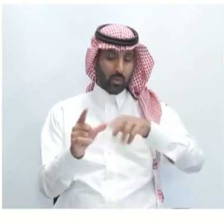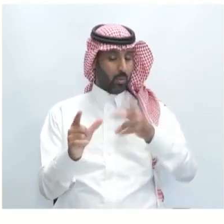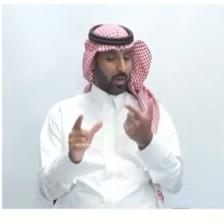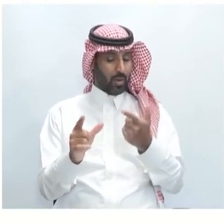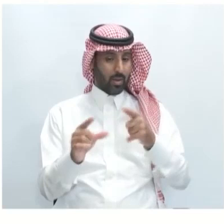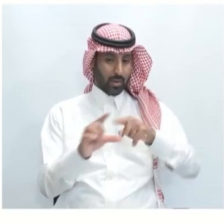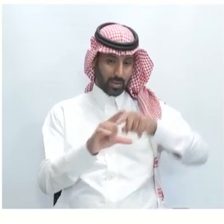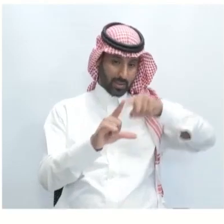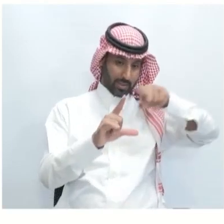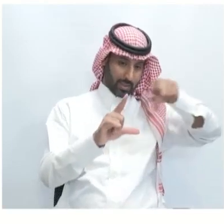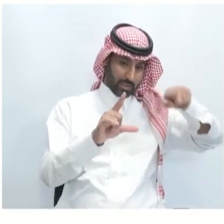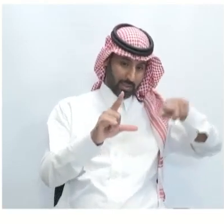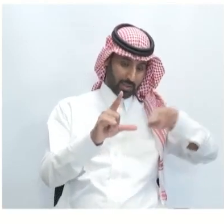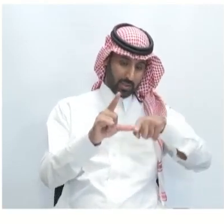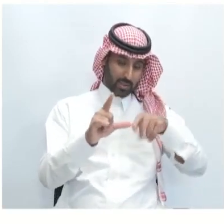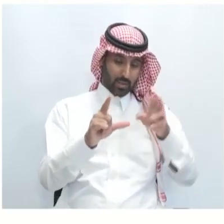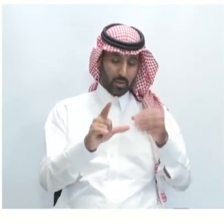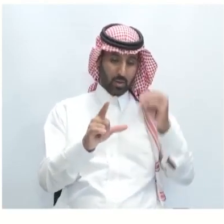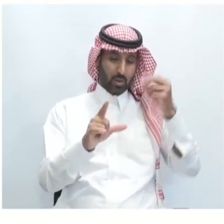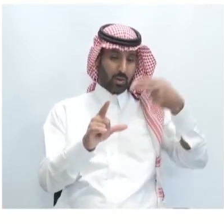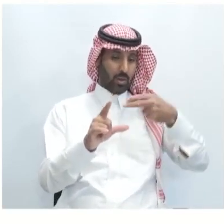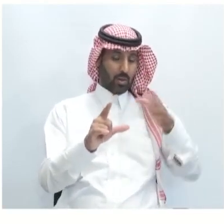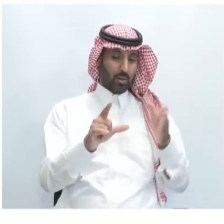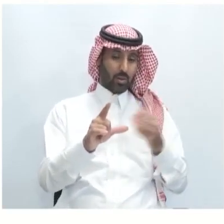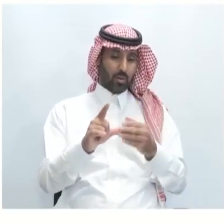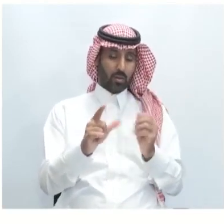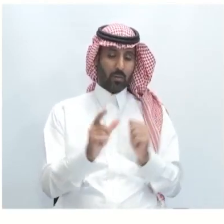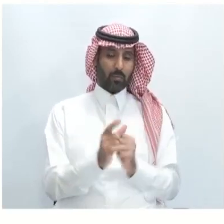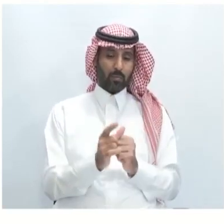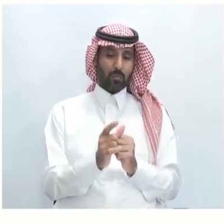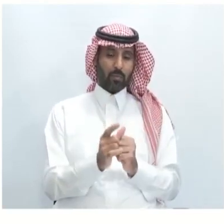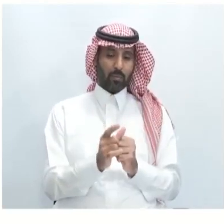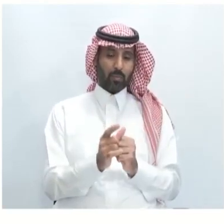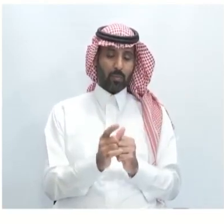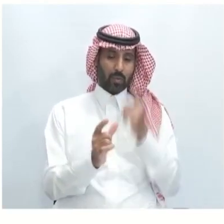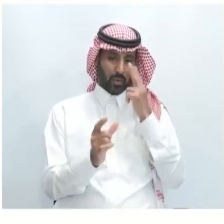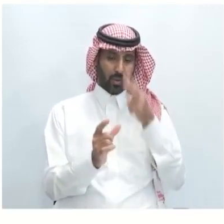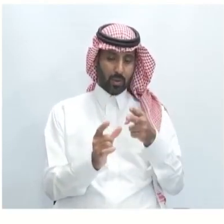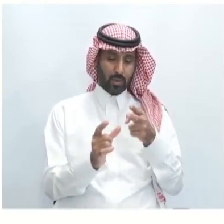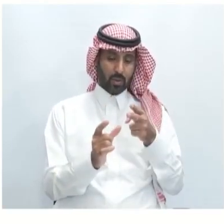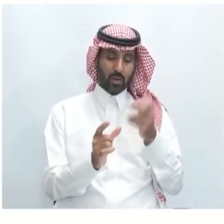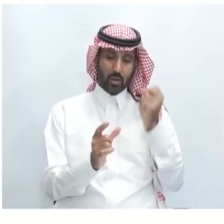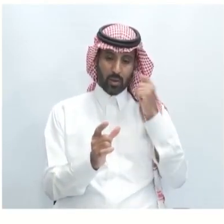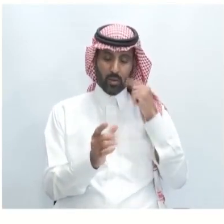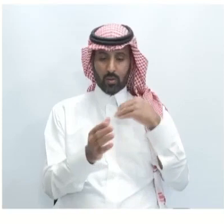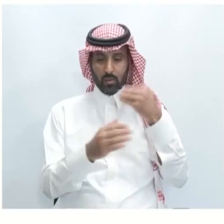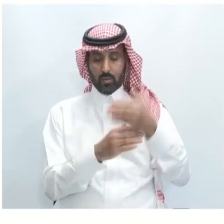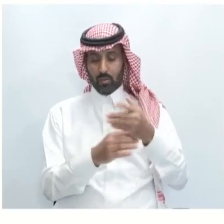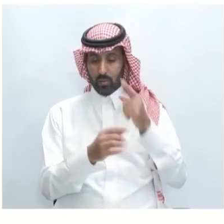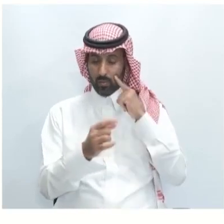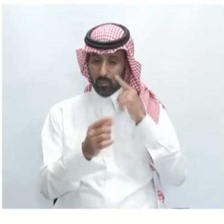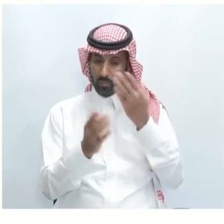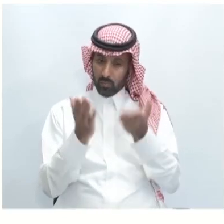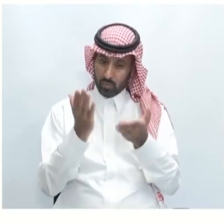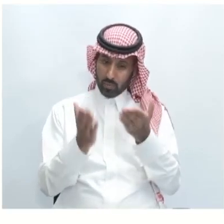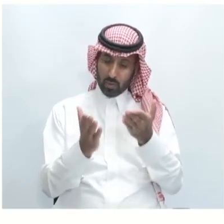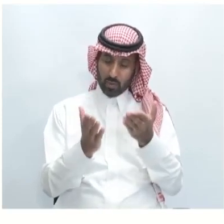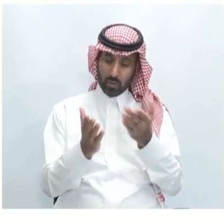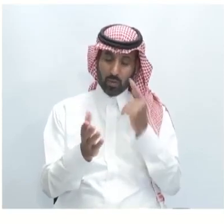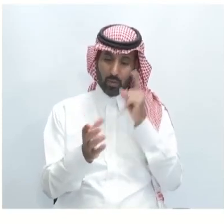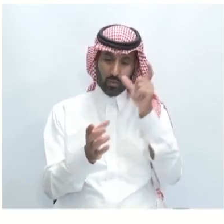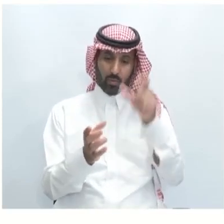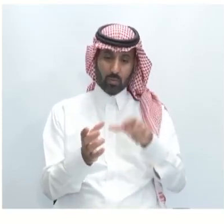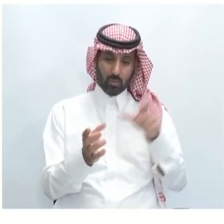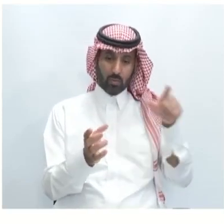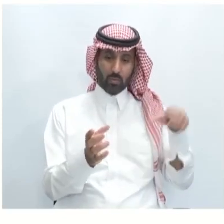موجوده اين هي موجوده الاو اتش هنا اذا ركز حتى نقوم بعد ذلك بالمقارنه بينه وبين المركبات